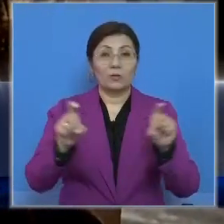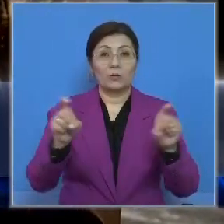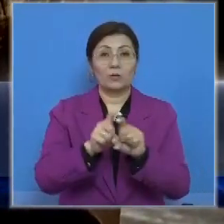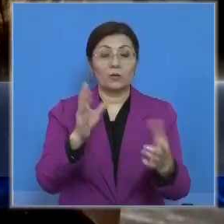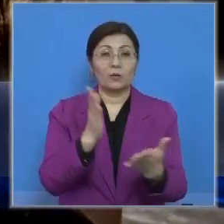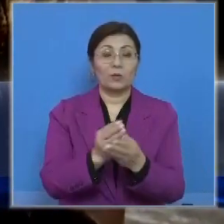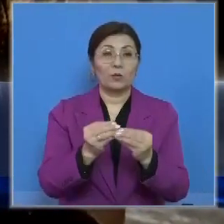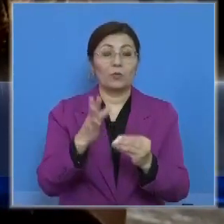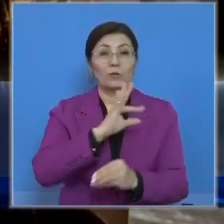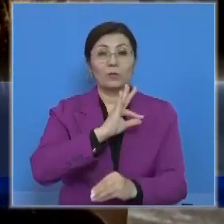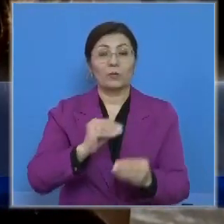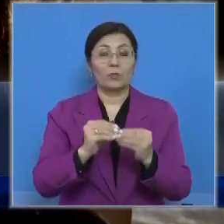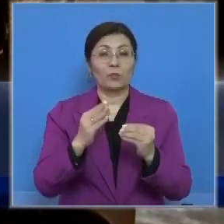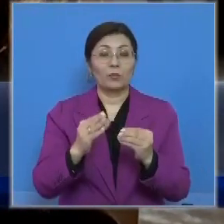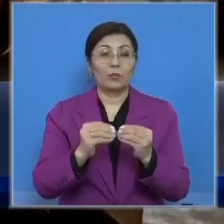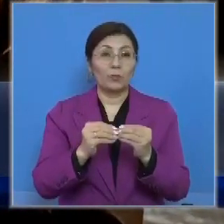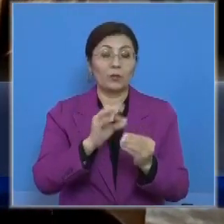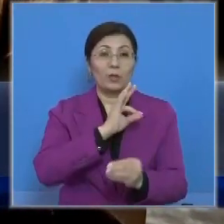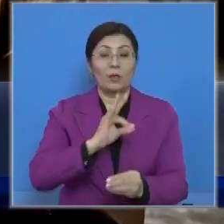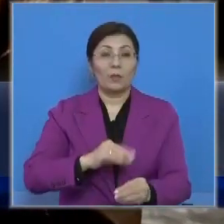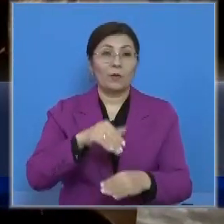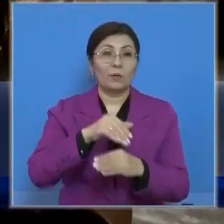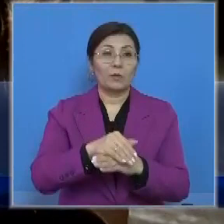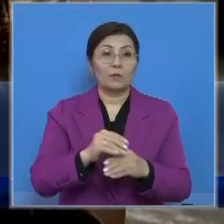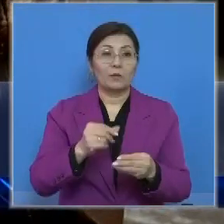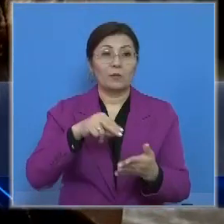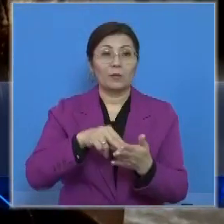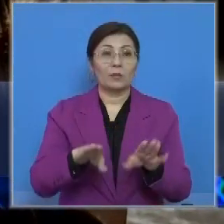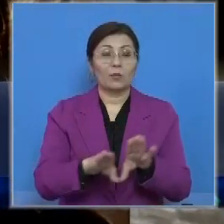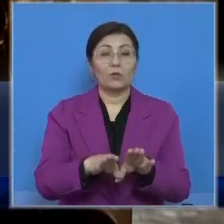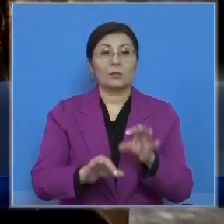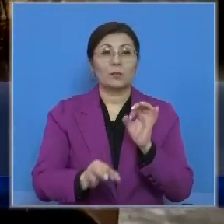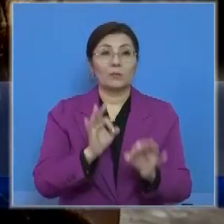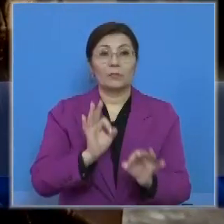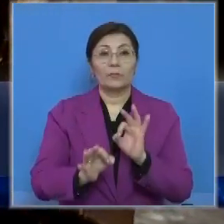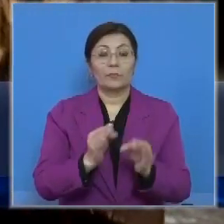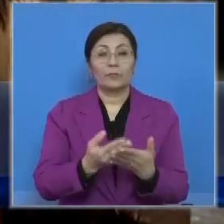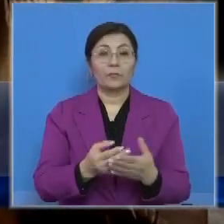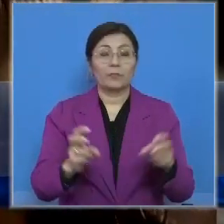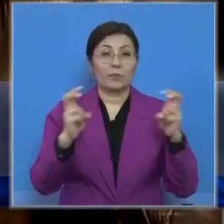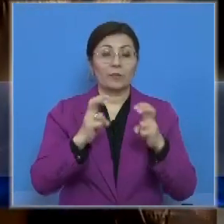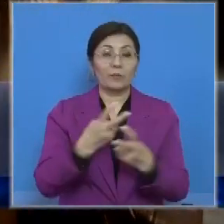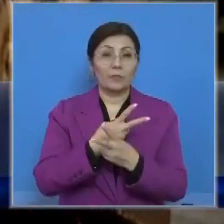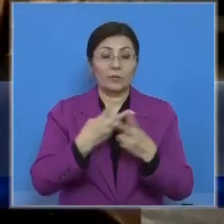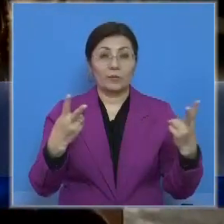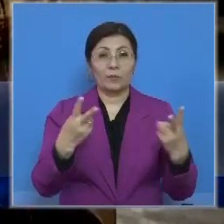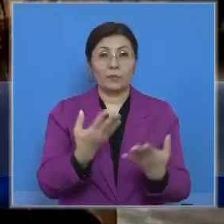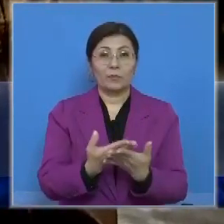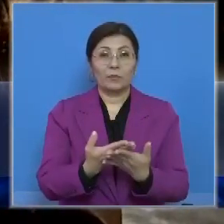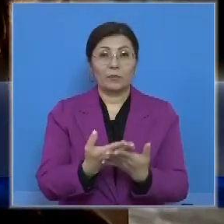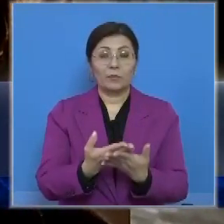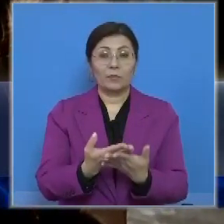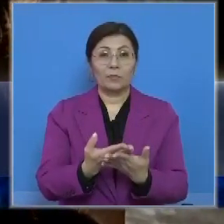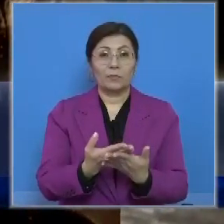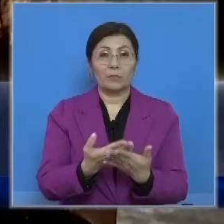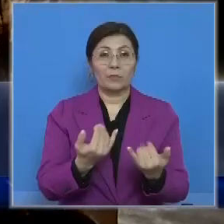яғни 15% емес, 10% қосып жатыр, яғни баға сол қалыпта. Енді мониторинг көрсетіп отырғандай,